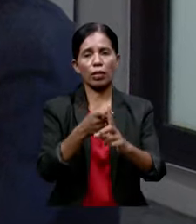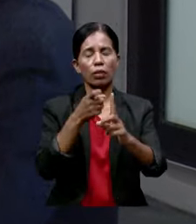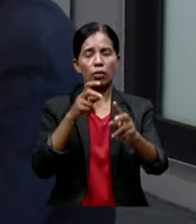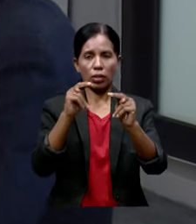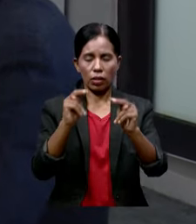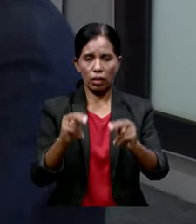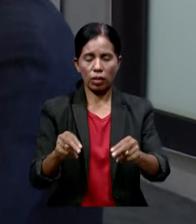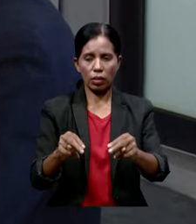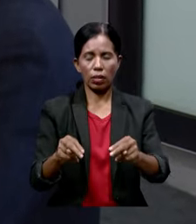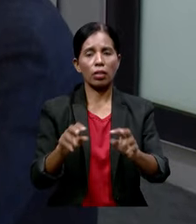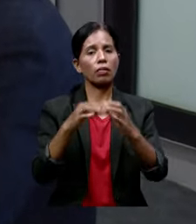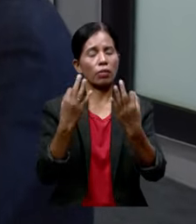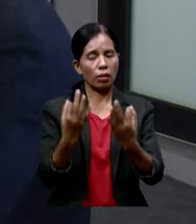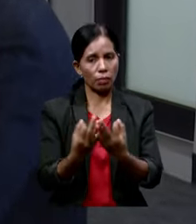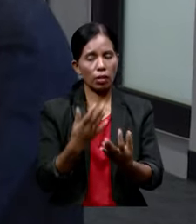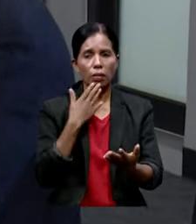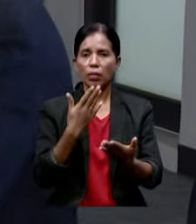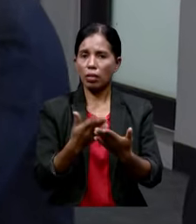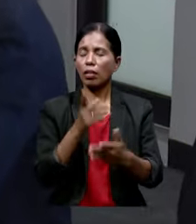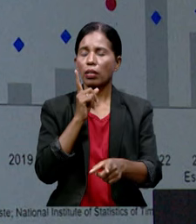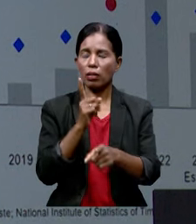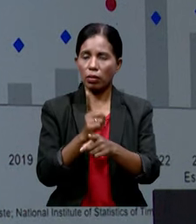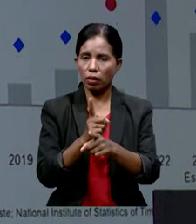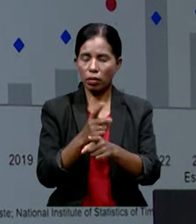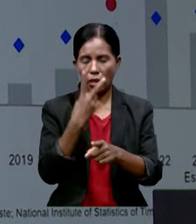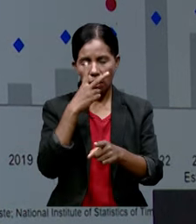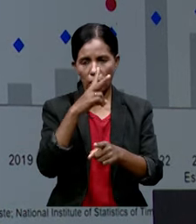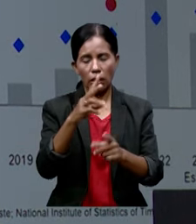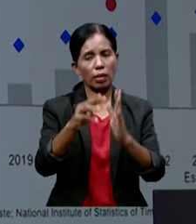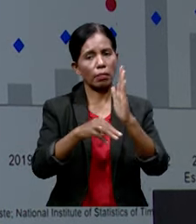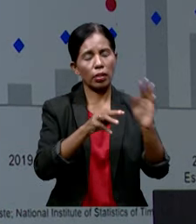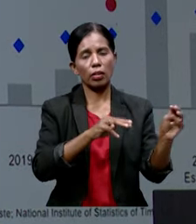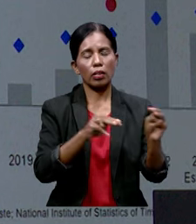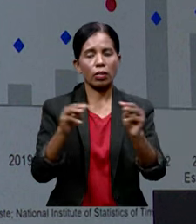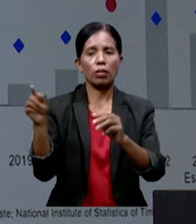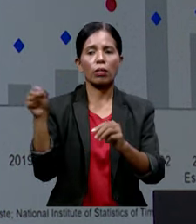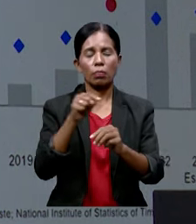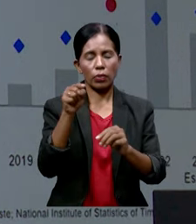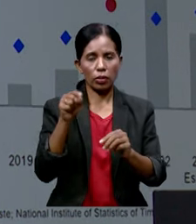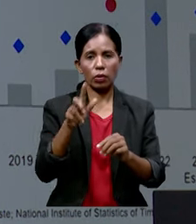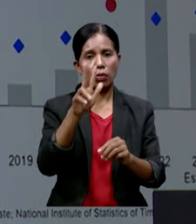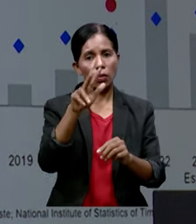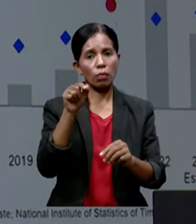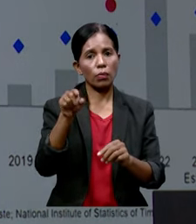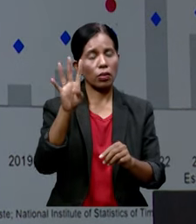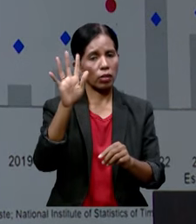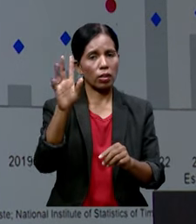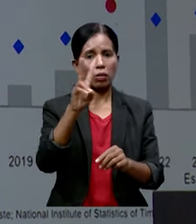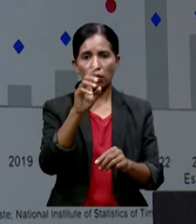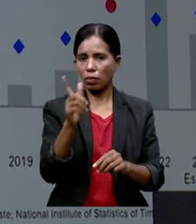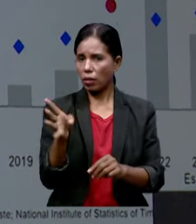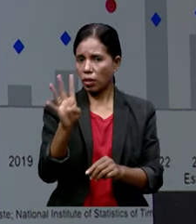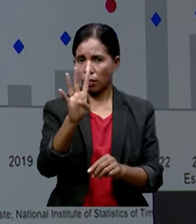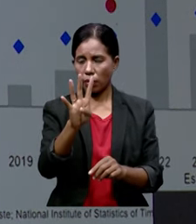nesidade domestika nebe dia kliu inflasaun media se moderadu to persentu tolu pontu lima, iha riuraron resing hat,